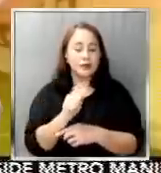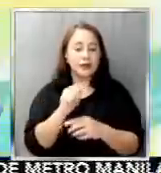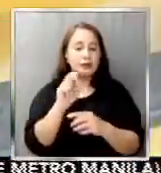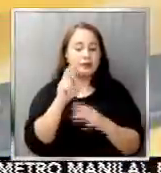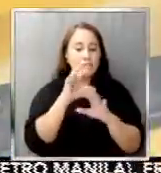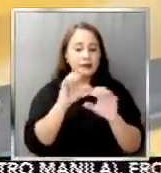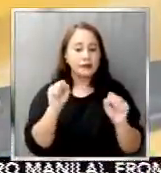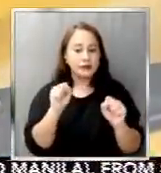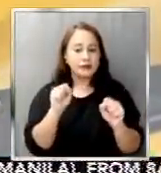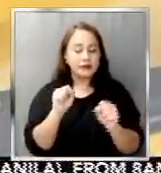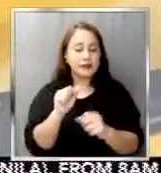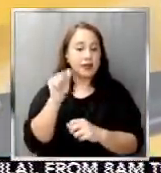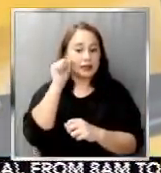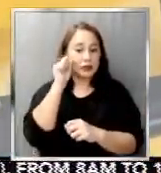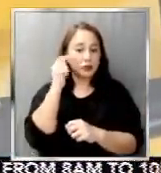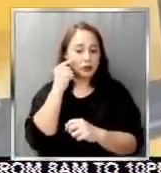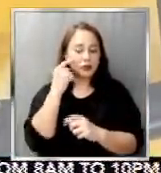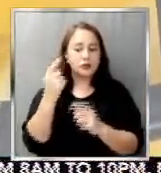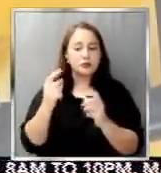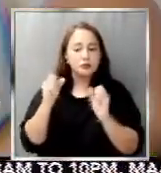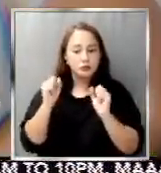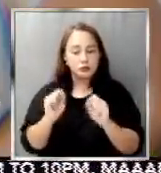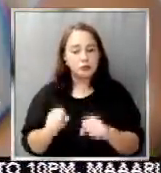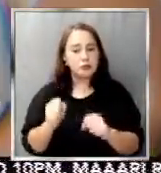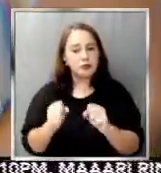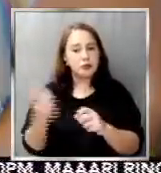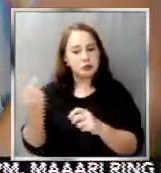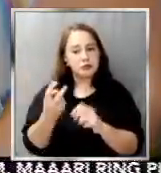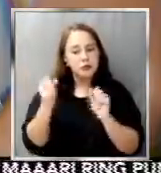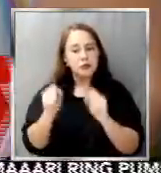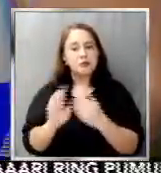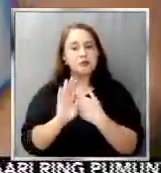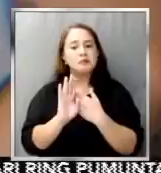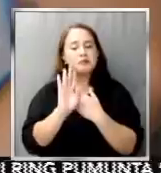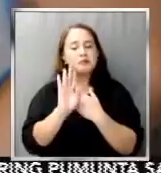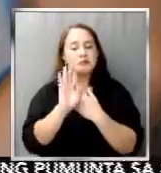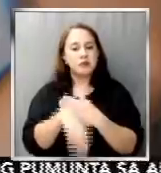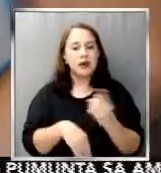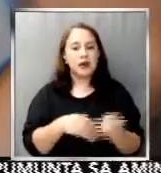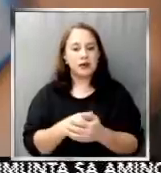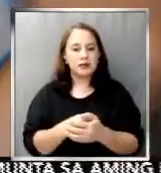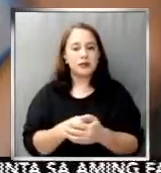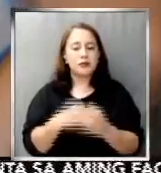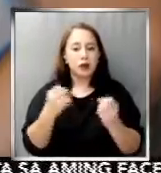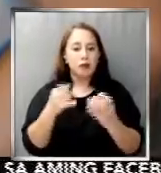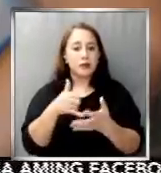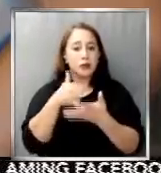Valdez para sa posibilidad ng grand comeback ng multi-awarded actor.